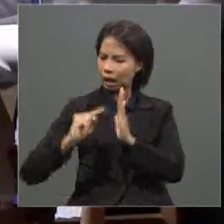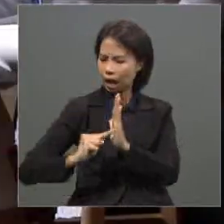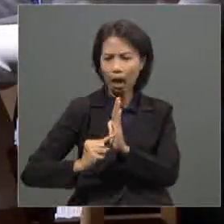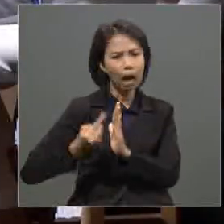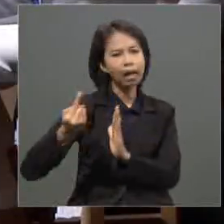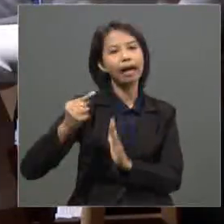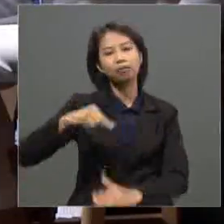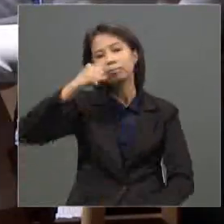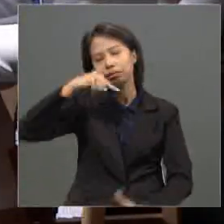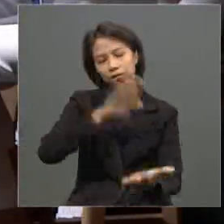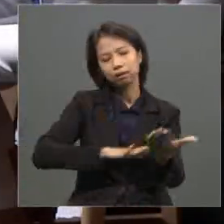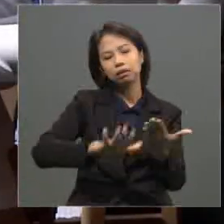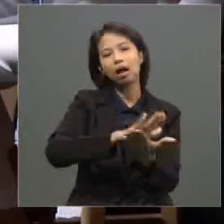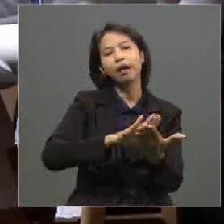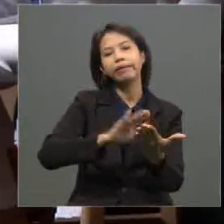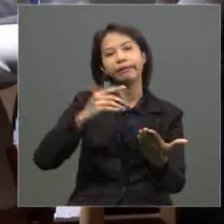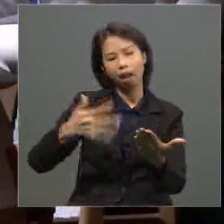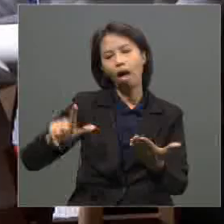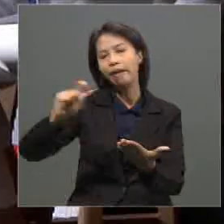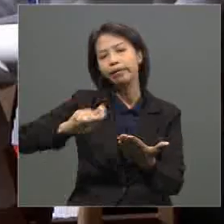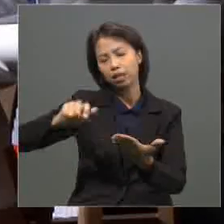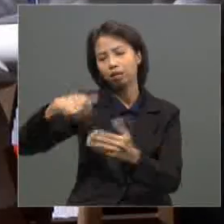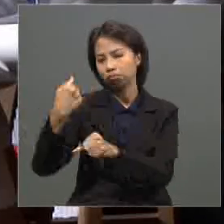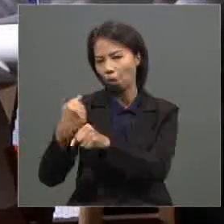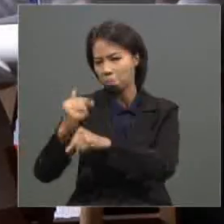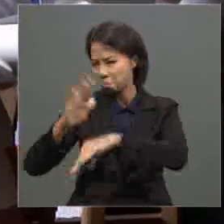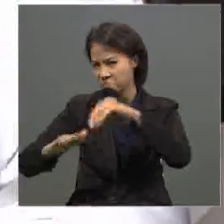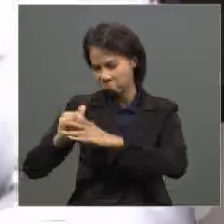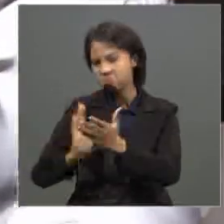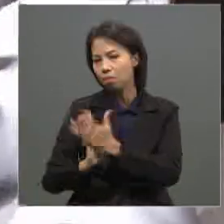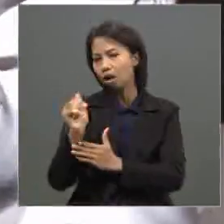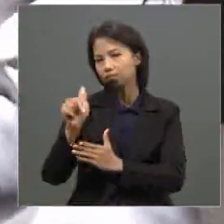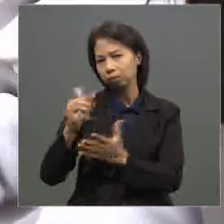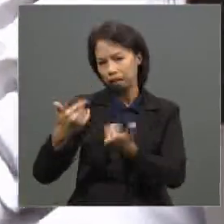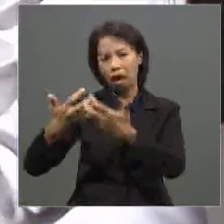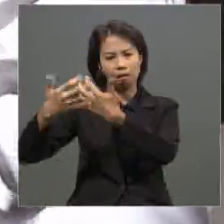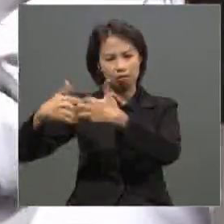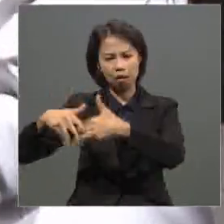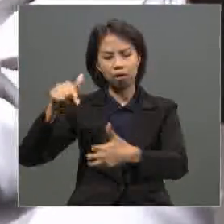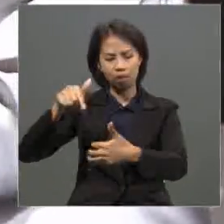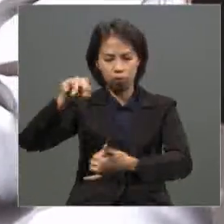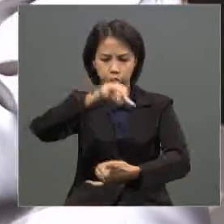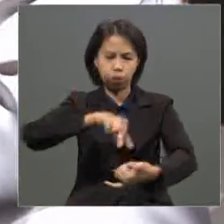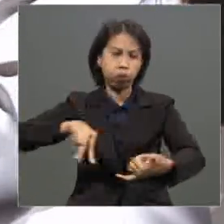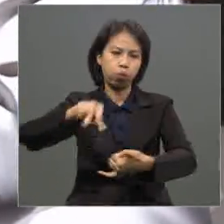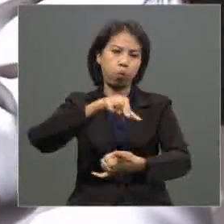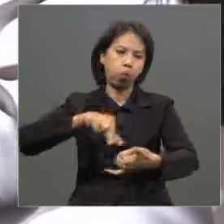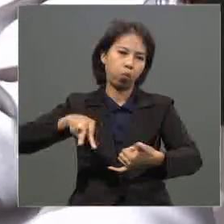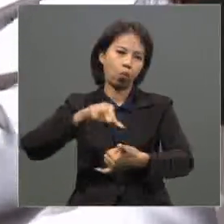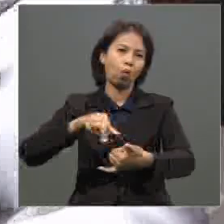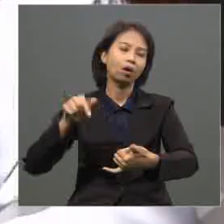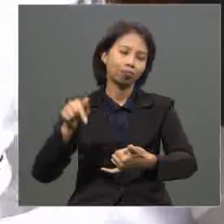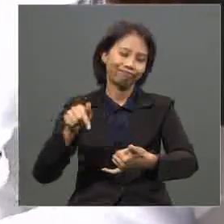เ่อแห่งแรกในประเทศไทยและในเอเชียตะวันออกเฉียงใต้ด้วยนะฮะสำหรับสำหรับเครื่องสปก CT simbPR spectraรุ่น